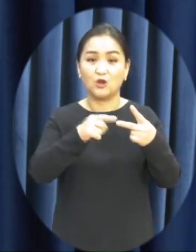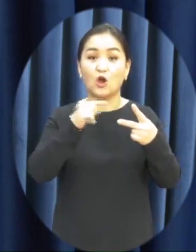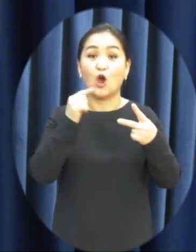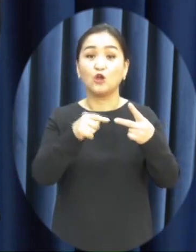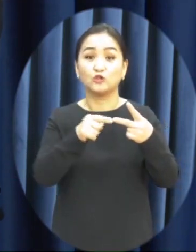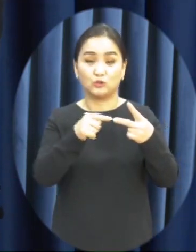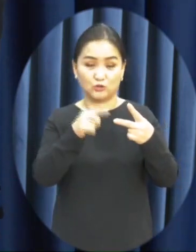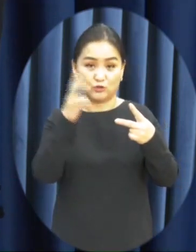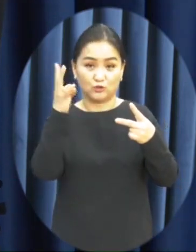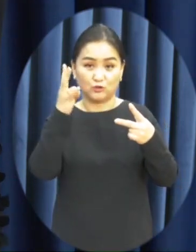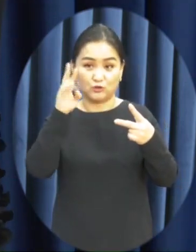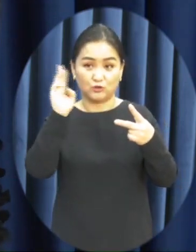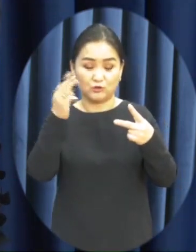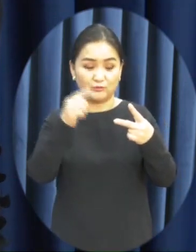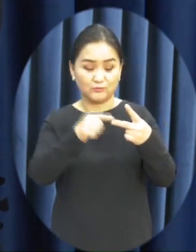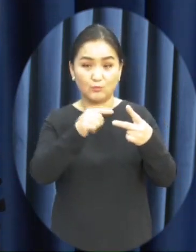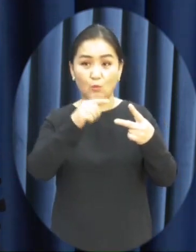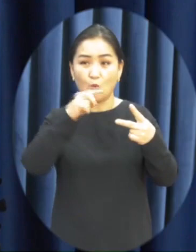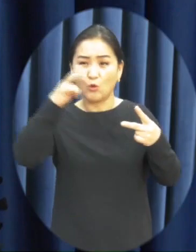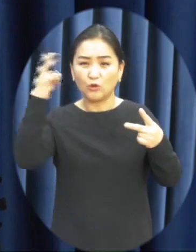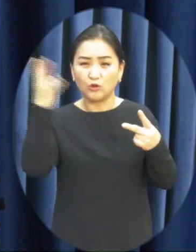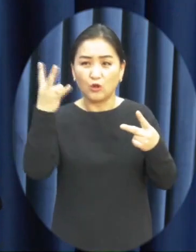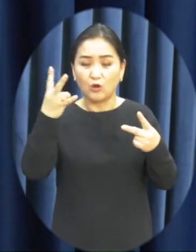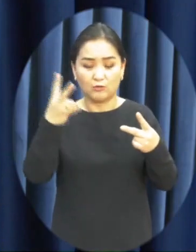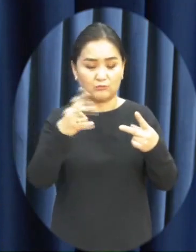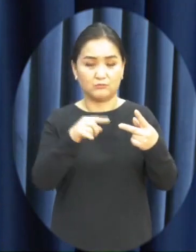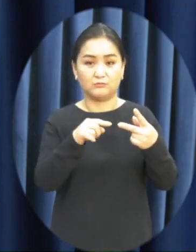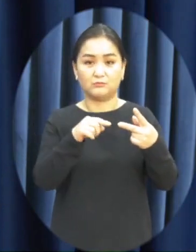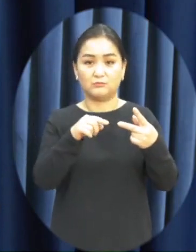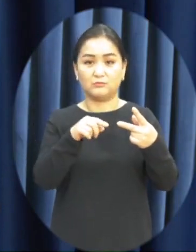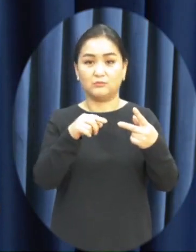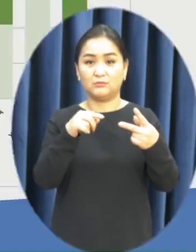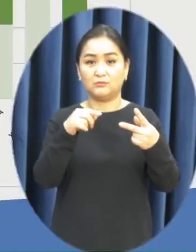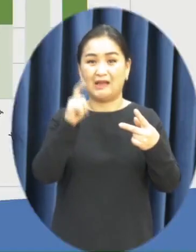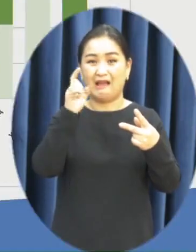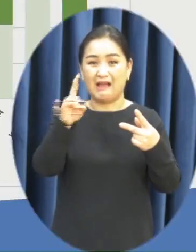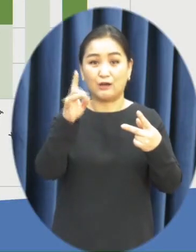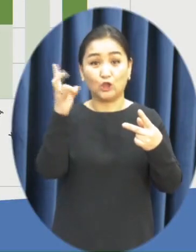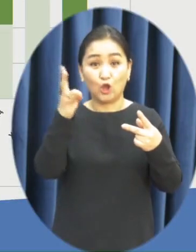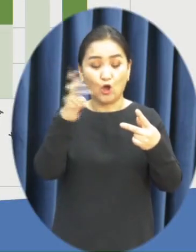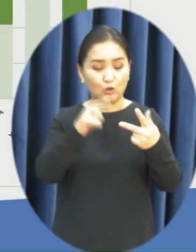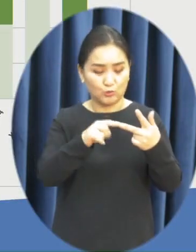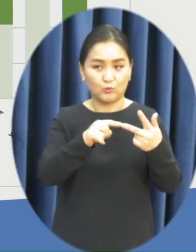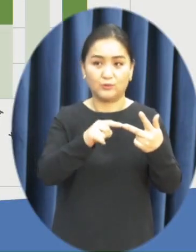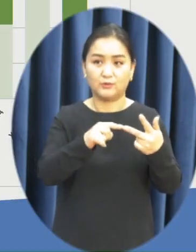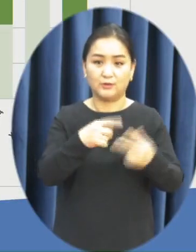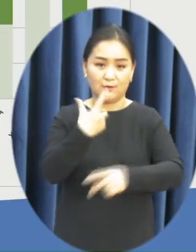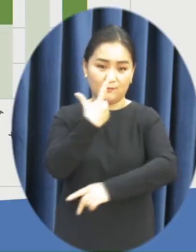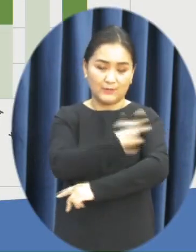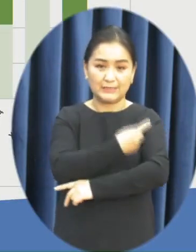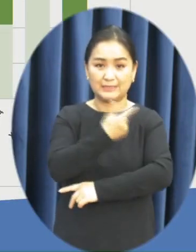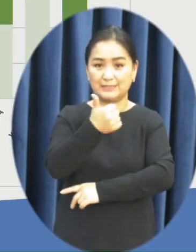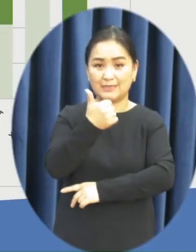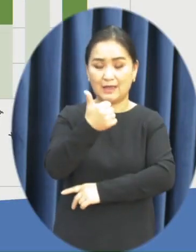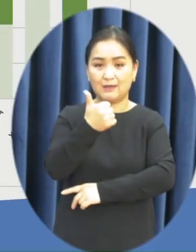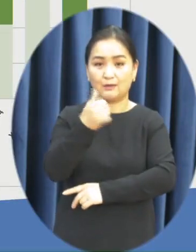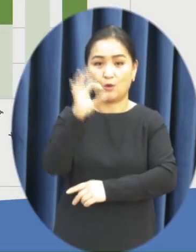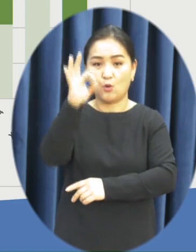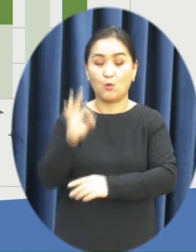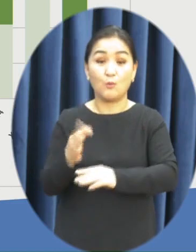ཁཁེ རལ གལས སློག སློས གཏུག སླེག གཁས